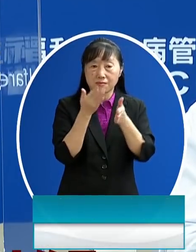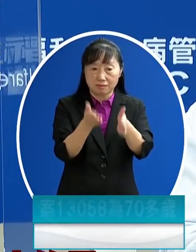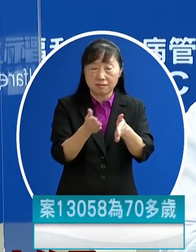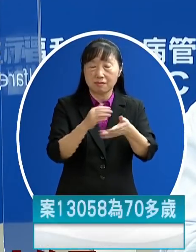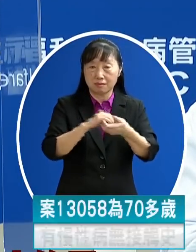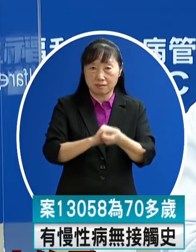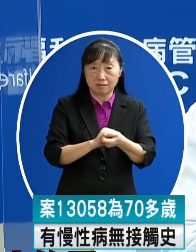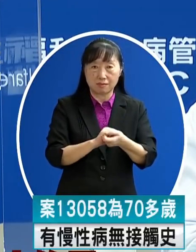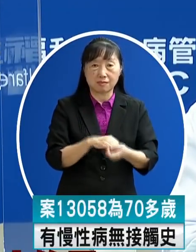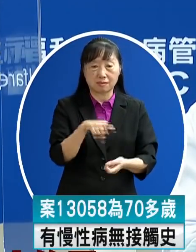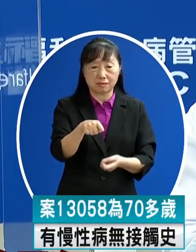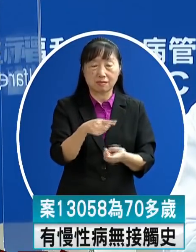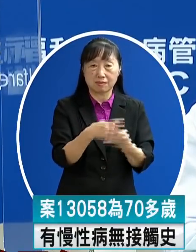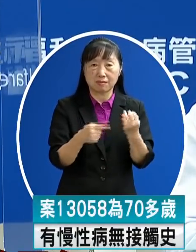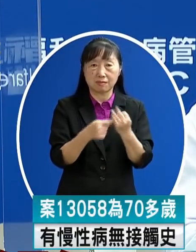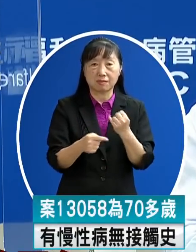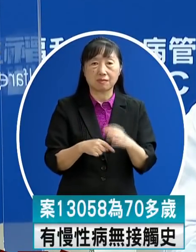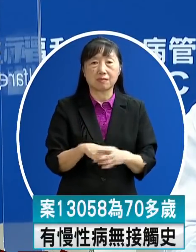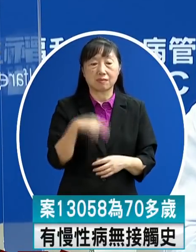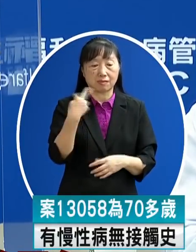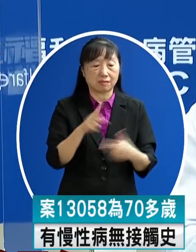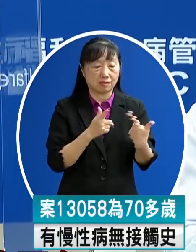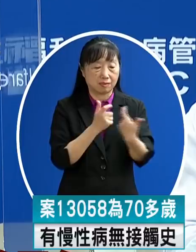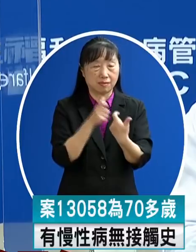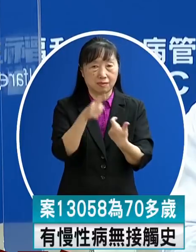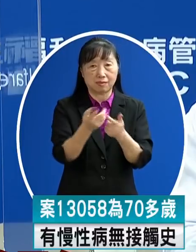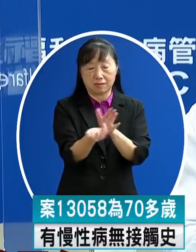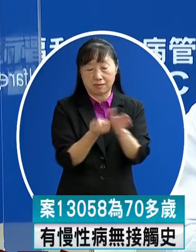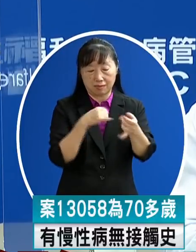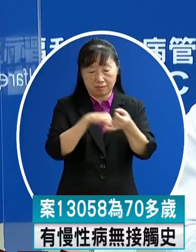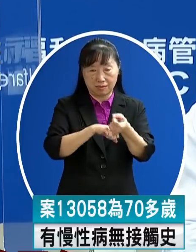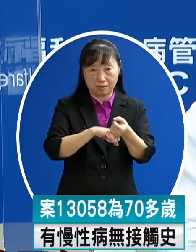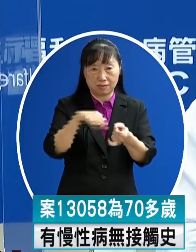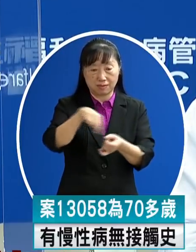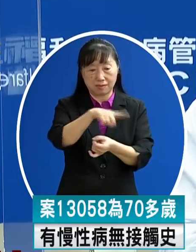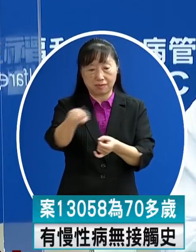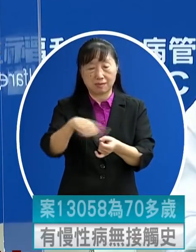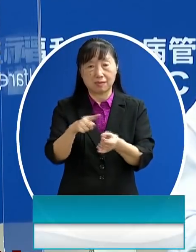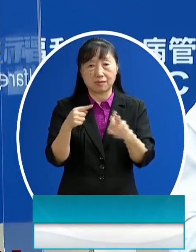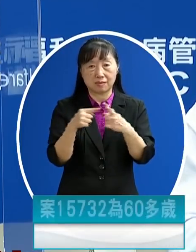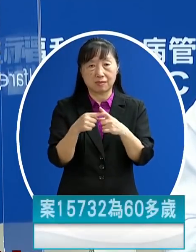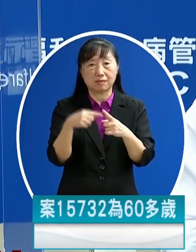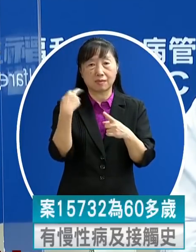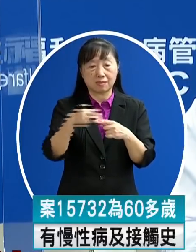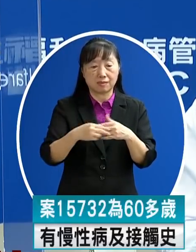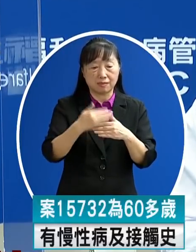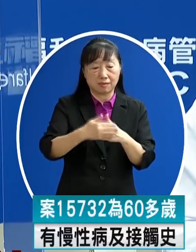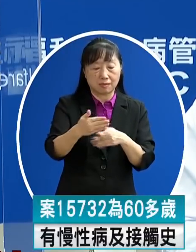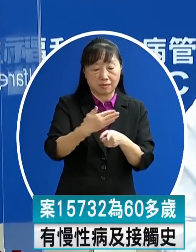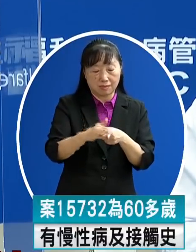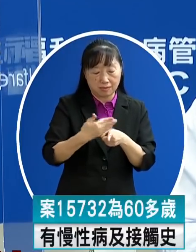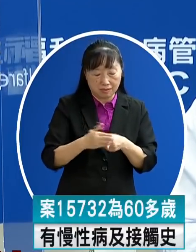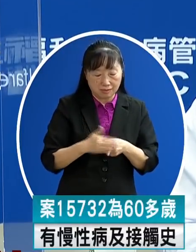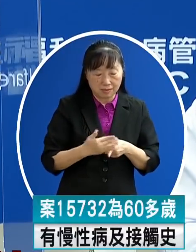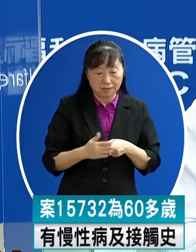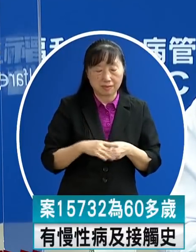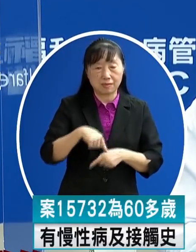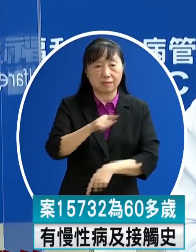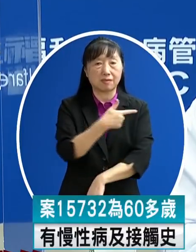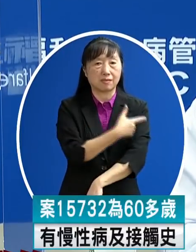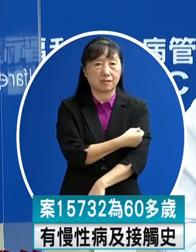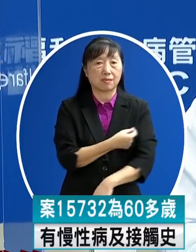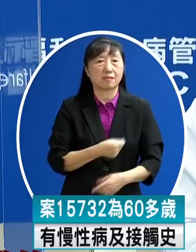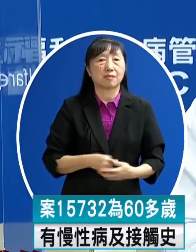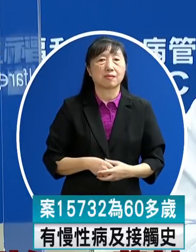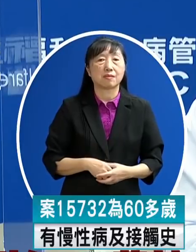这时候要能够确定的量，然后再配合我们的预约的平台，好，然后逐步的来释出，好，所以这是我